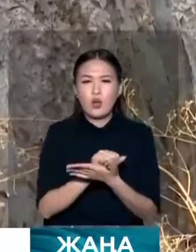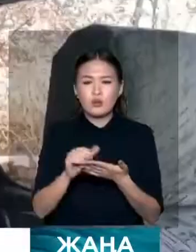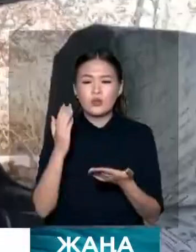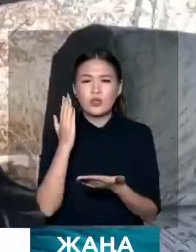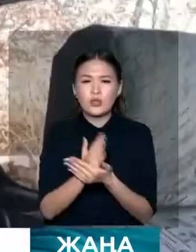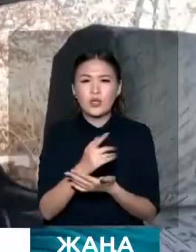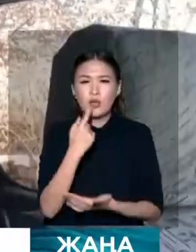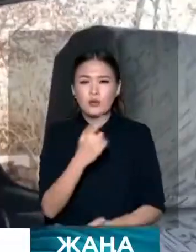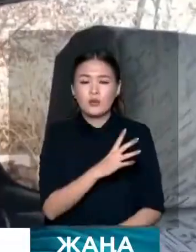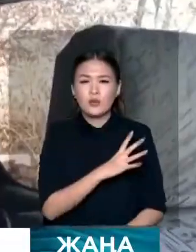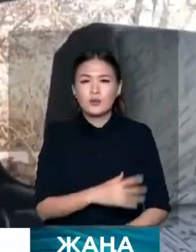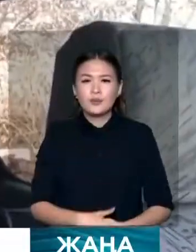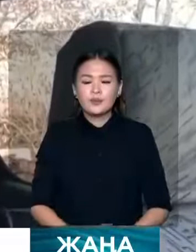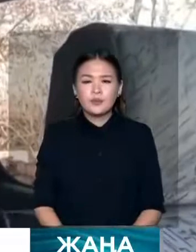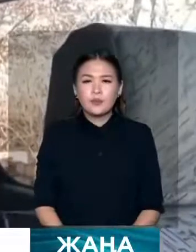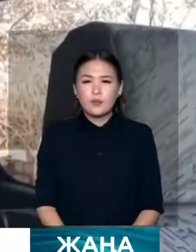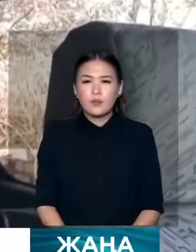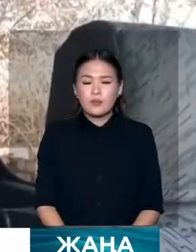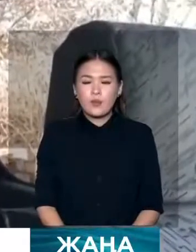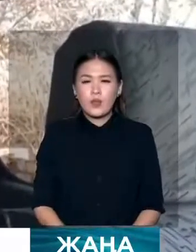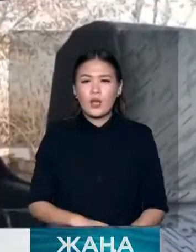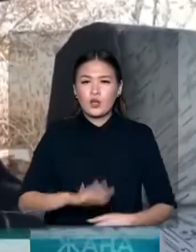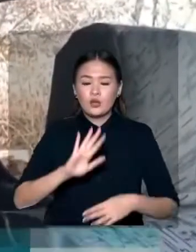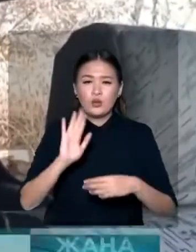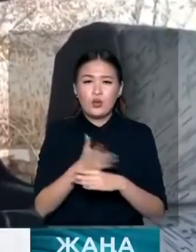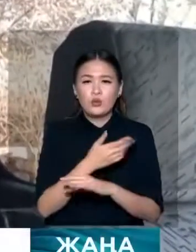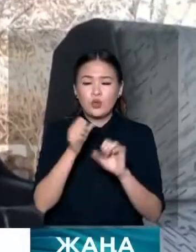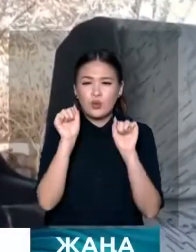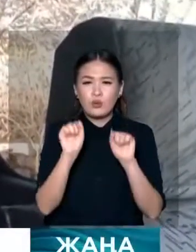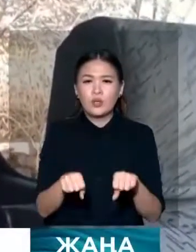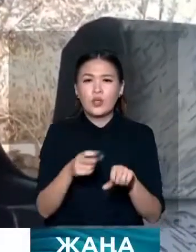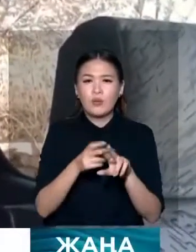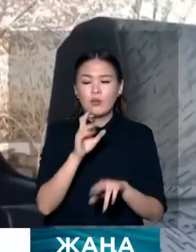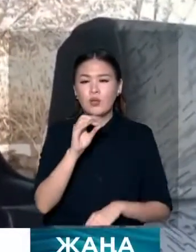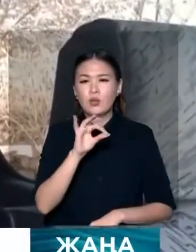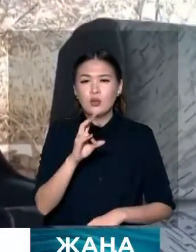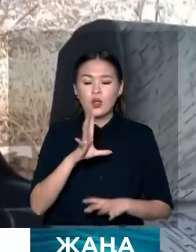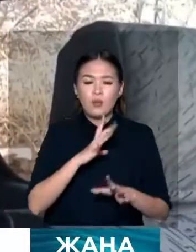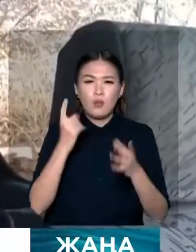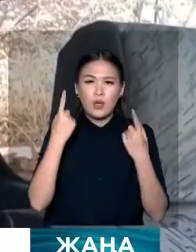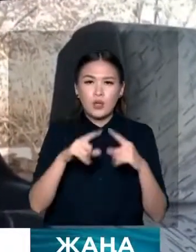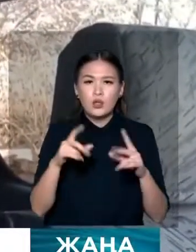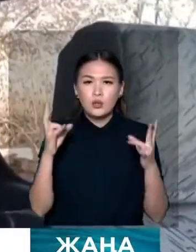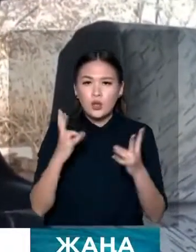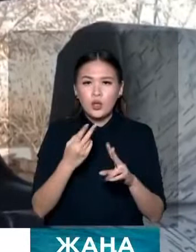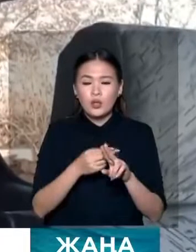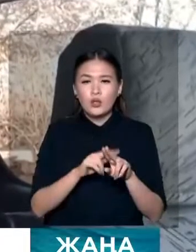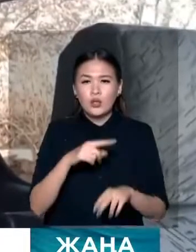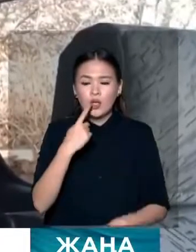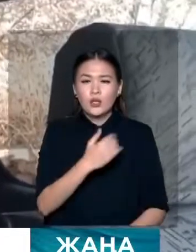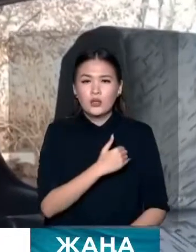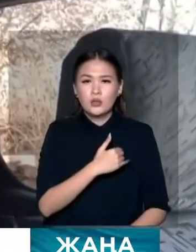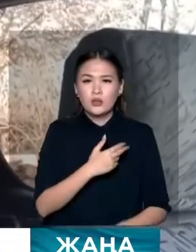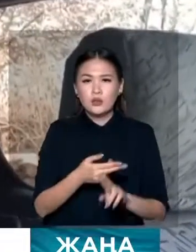дейді. Понятие утилизации это жойып жіберуге де болар еді, бірақ бетондар қазір басқа нәрсеге жарап тұр. Айтарым осы,